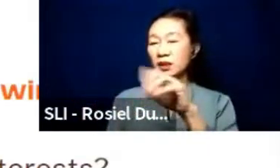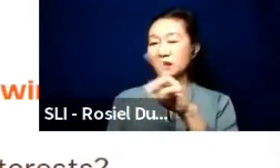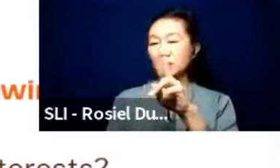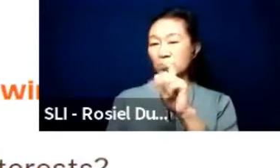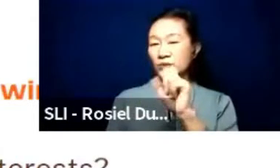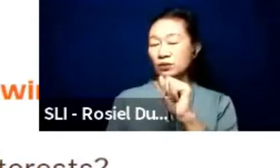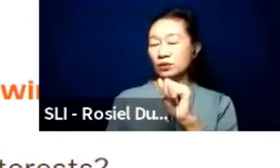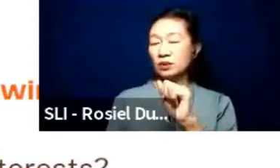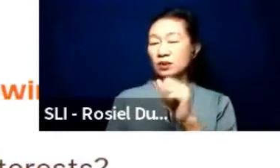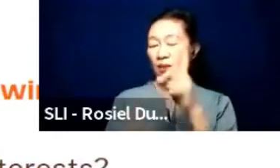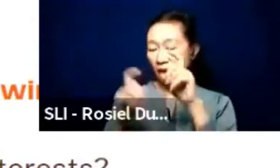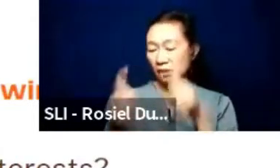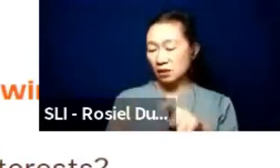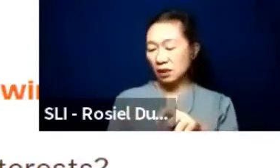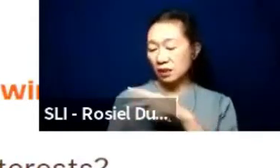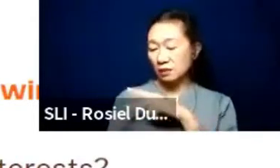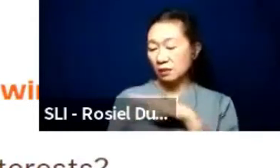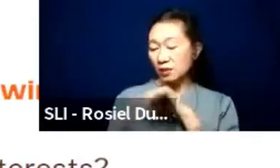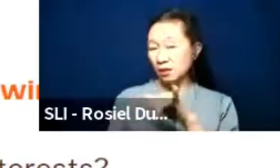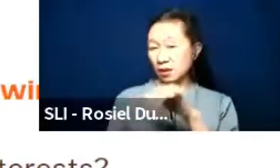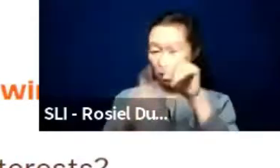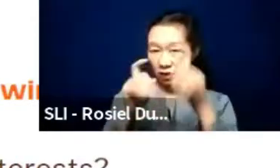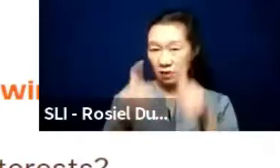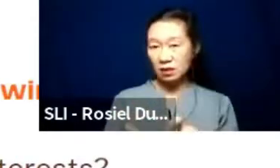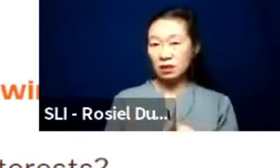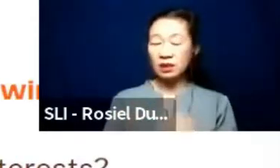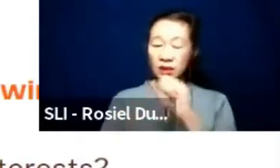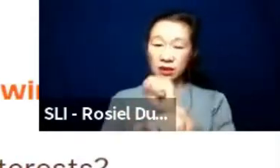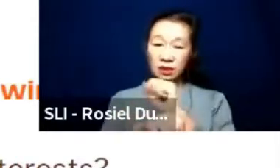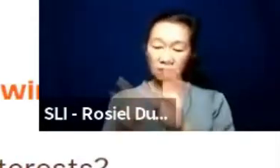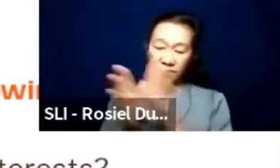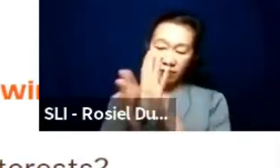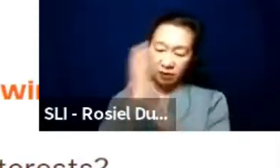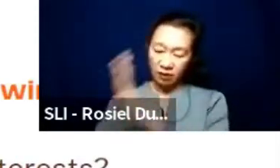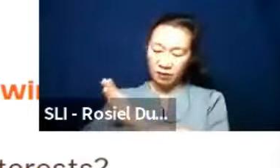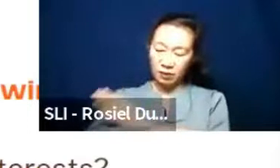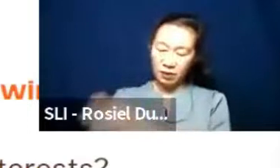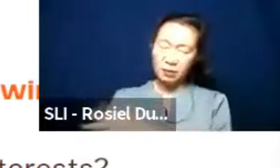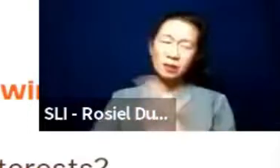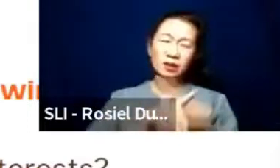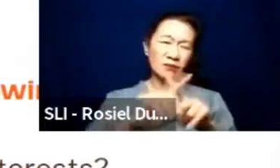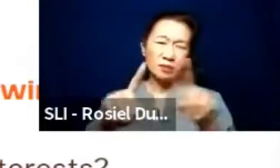tests, career development tests, no? Measures of self-determination. May iba't